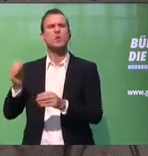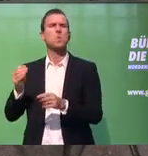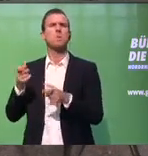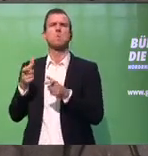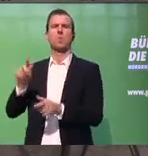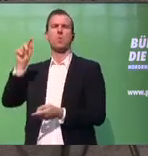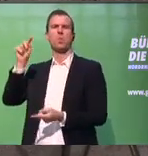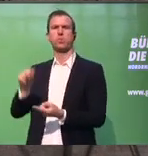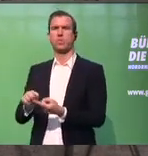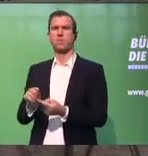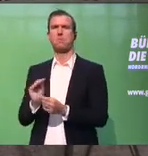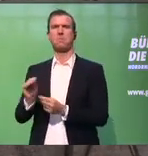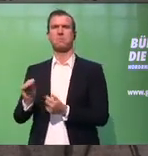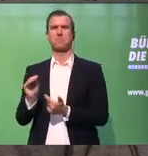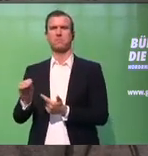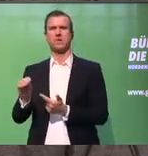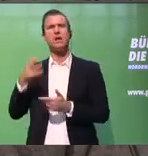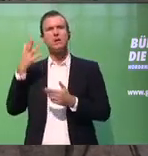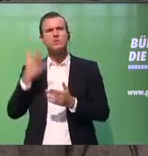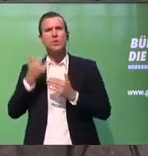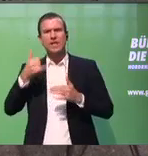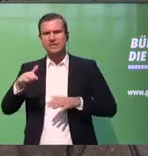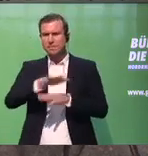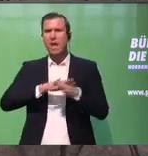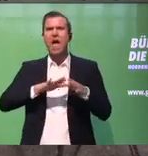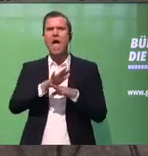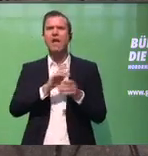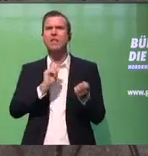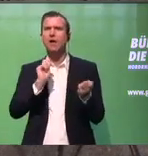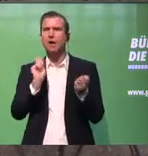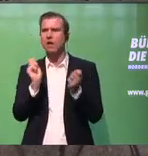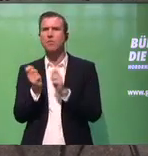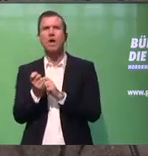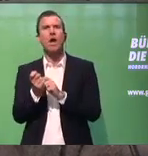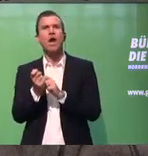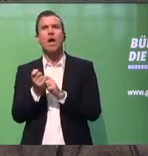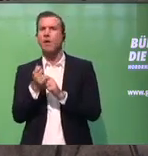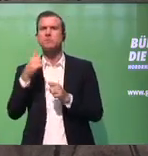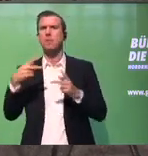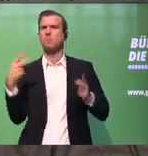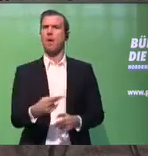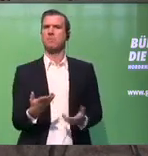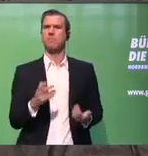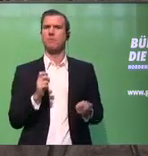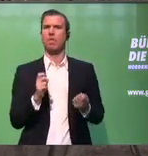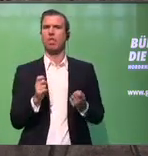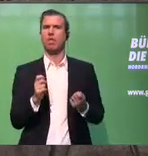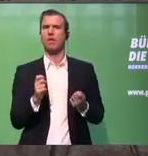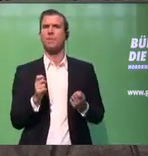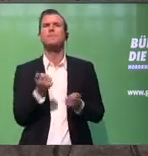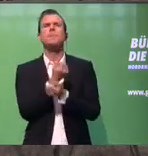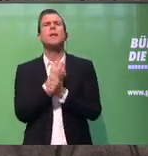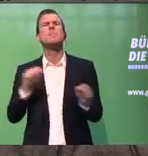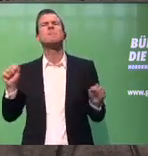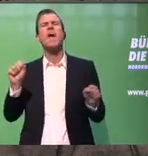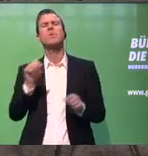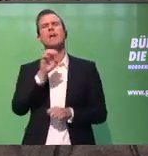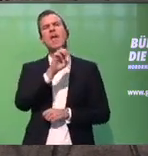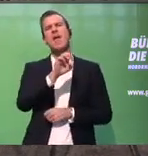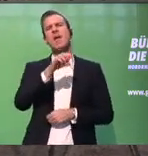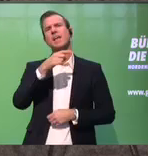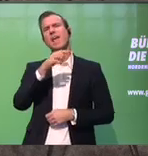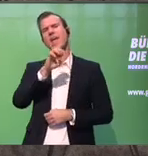gebremst und die Dynamik, die wir hier auf dem Markt haben, gestoppt. Befreiung EEG-Umlage,